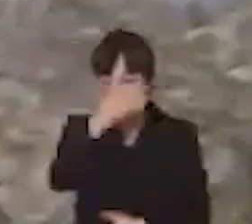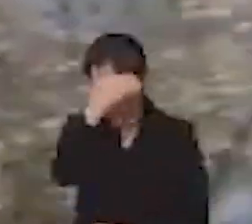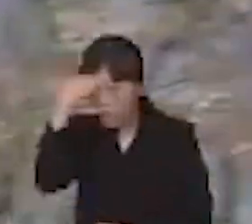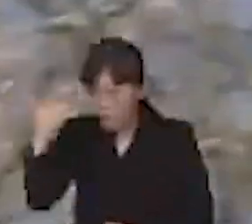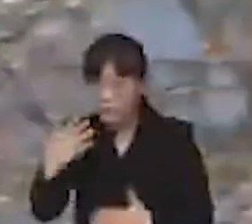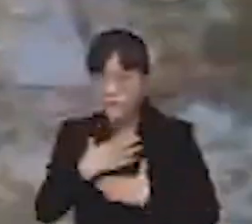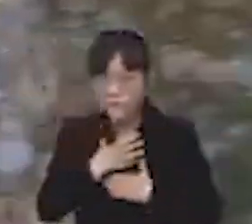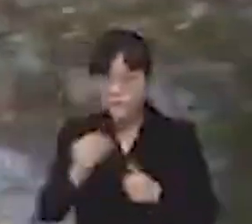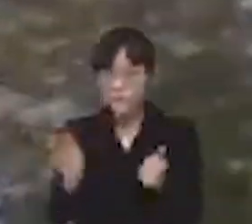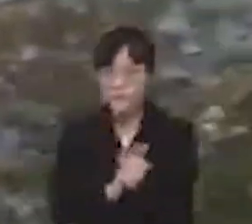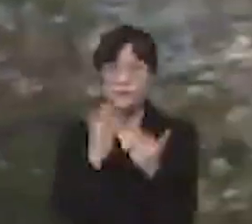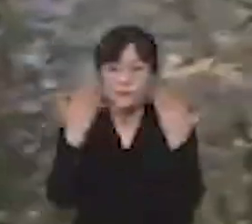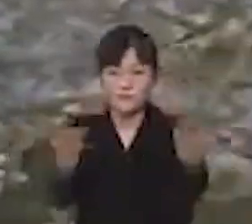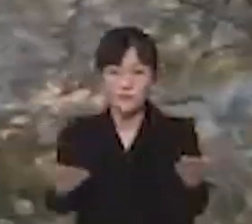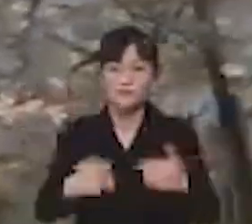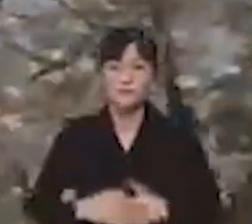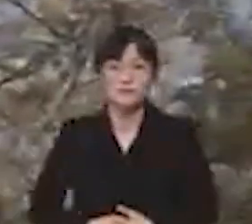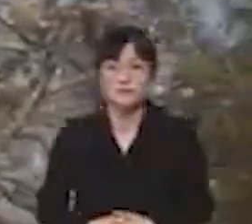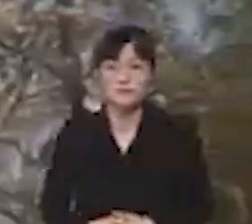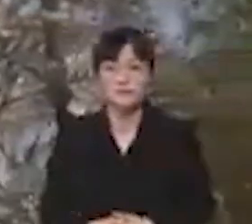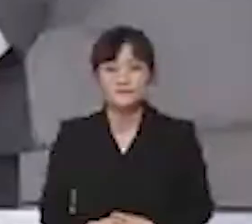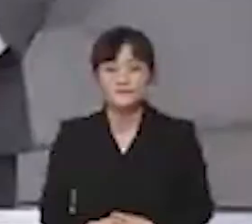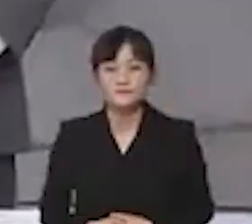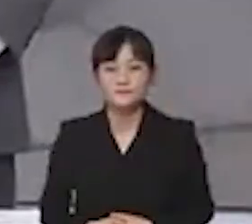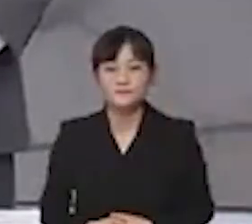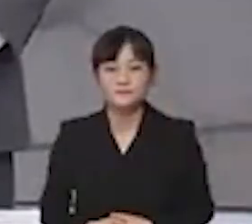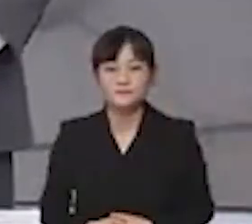볼거리와 편의를 제공합니다.